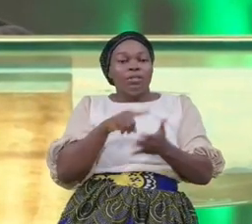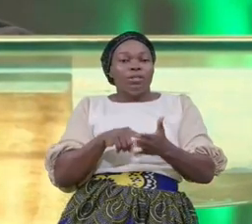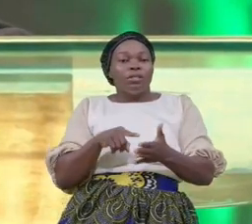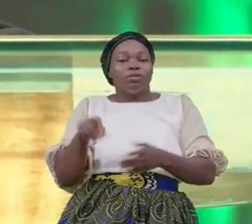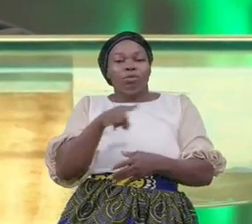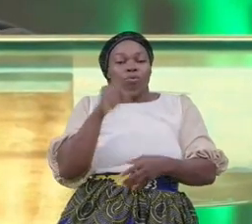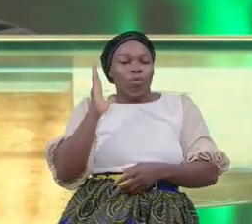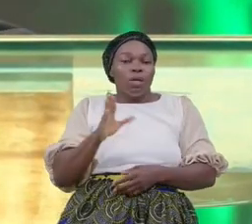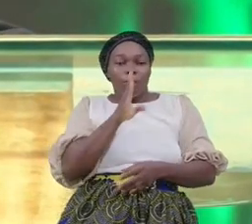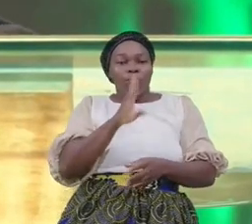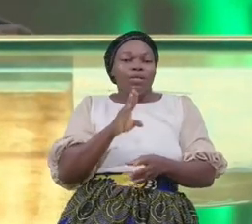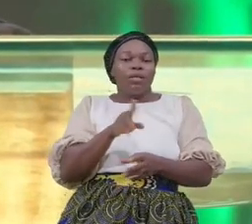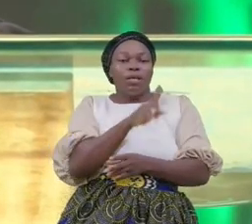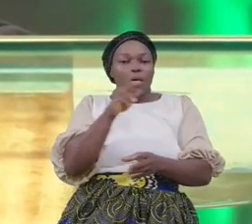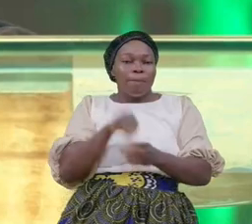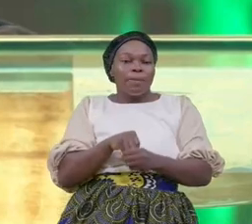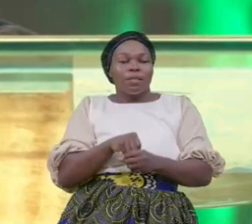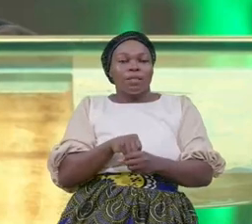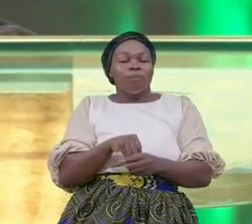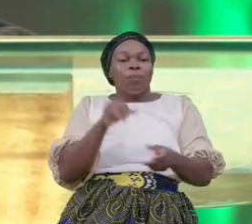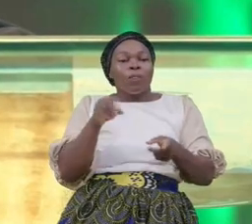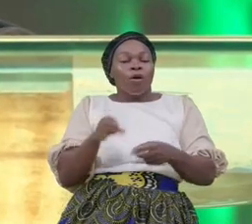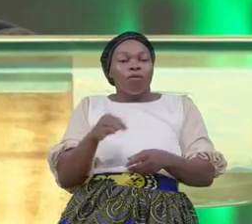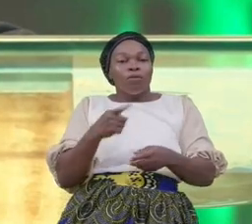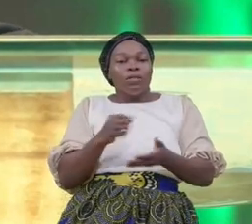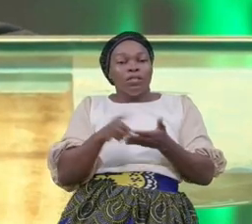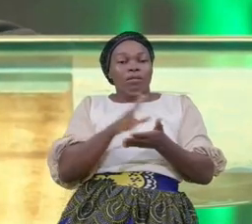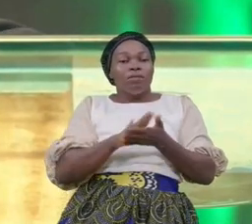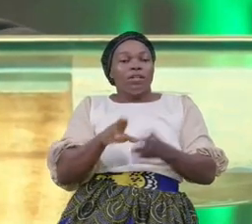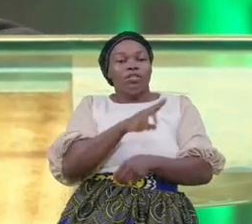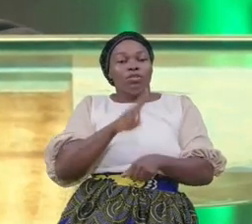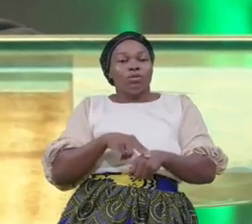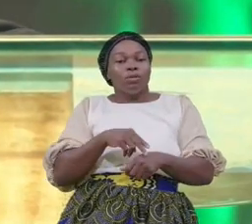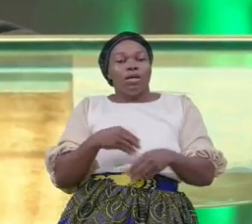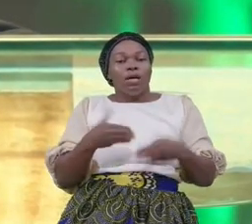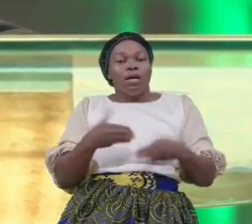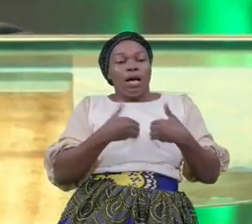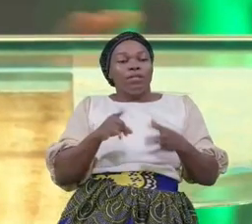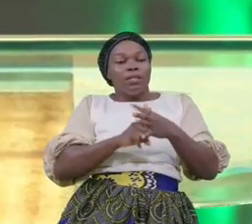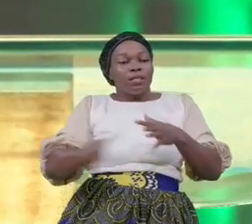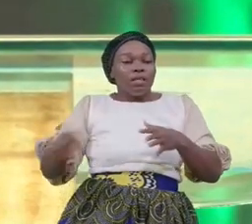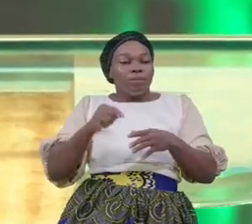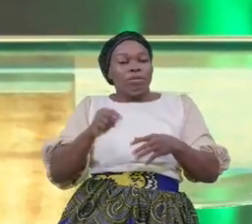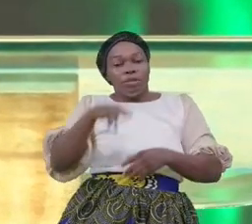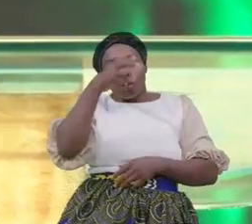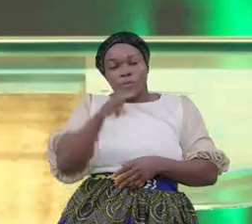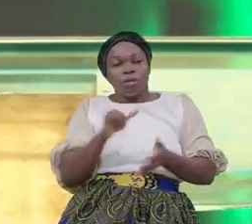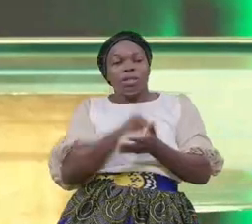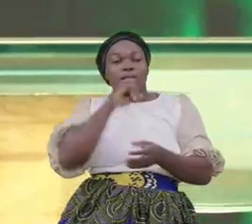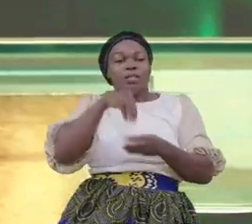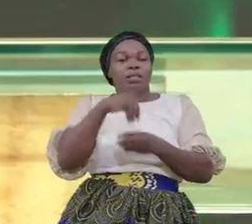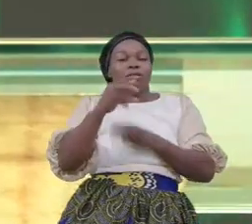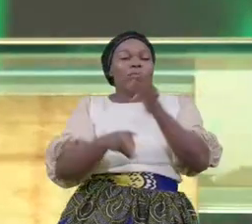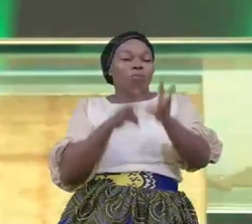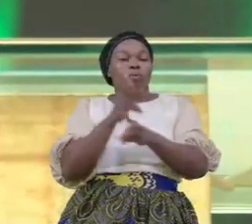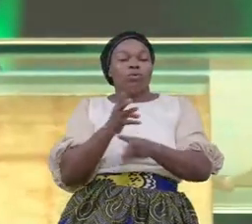grandes et les plus précieuses promesses? Afin que par elles, vous deveniez participants de la nature divine en fuyant la corruption qui existe